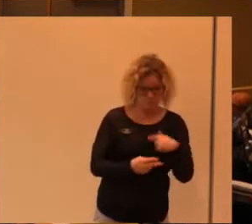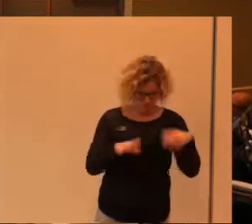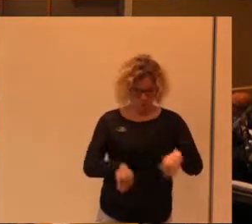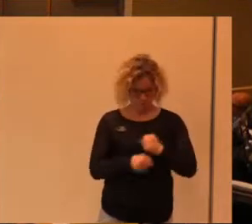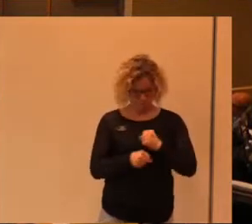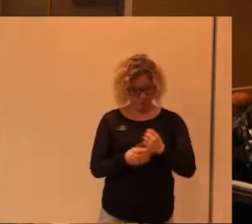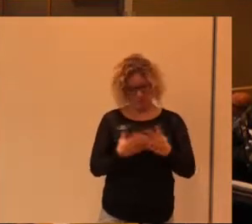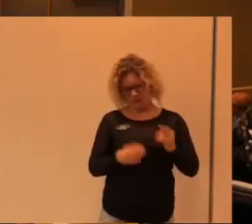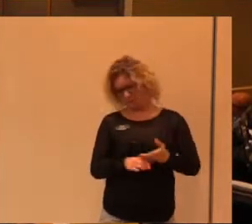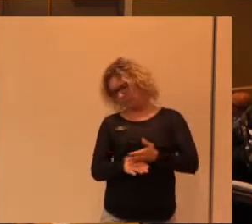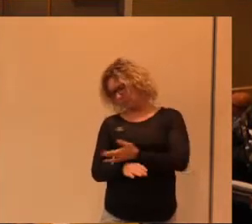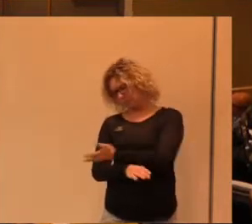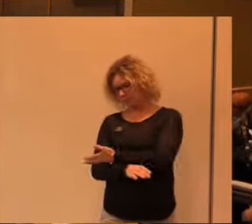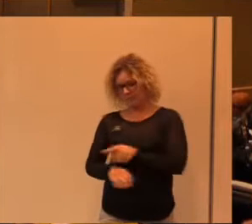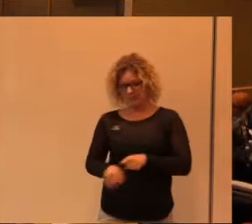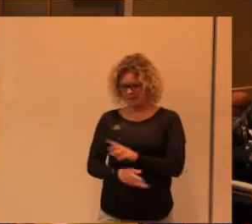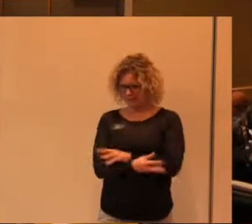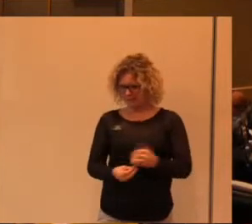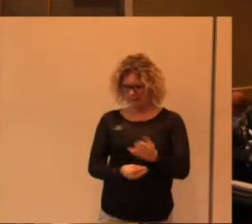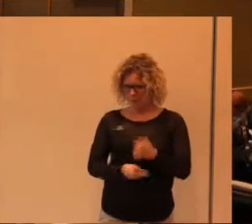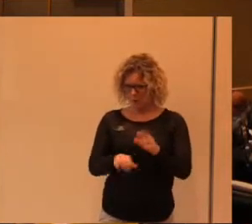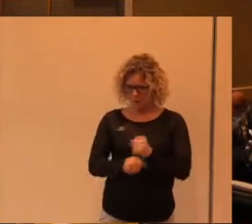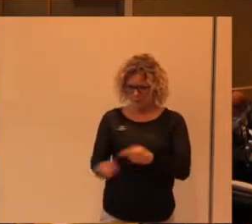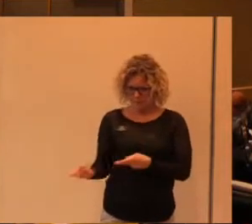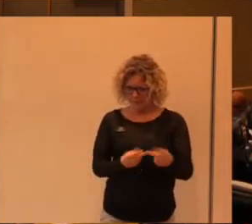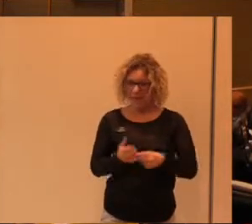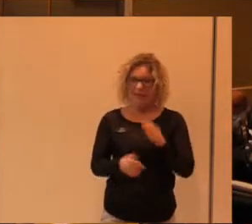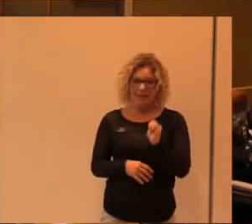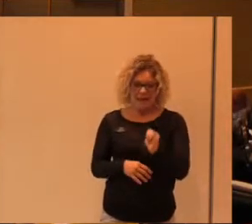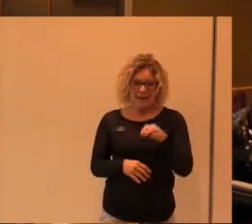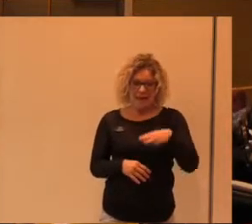med under massor med år, nästan 10 år, som heter